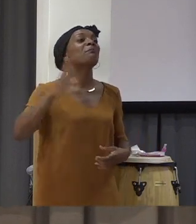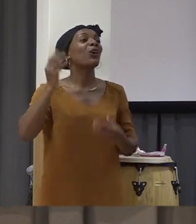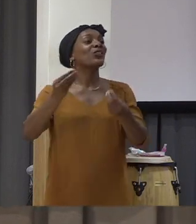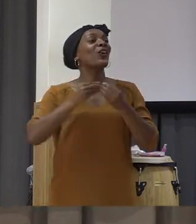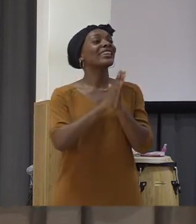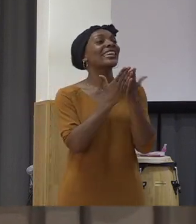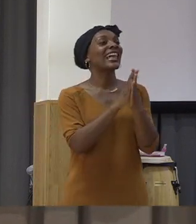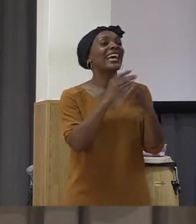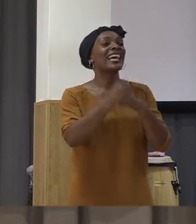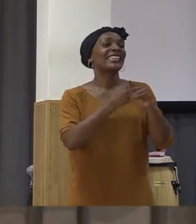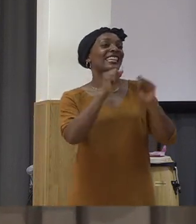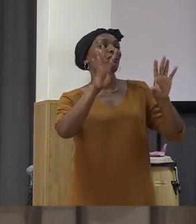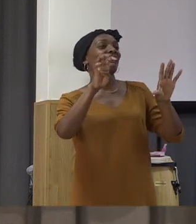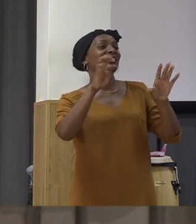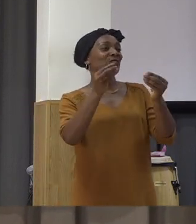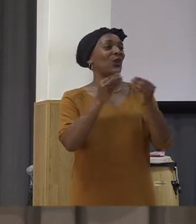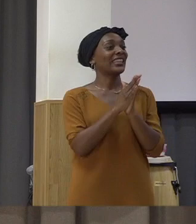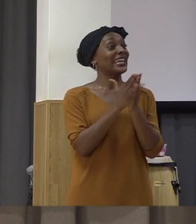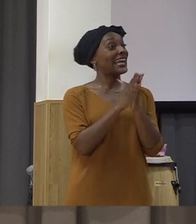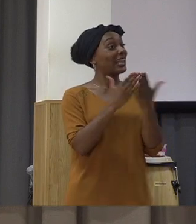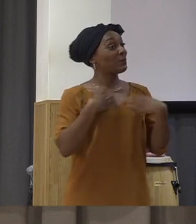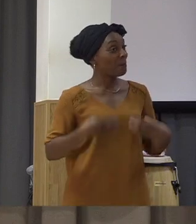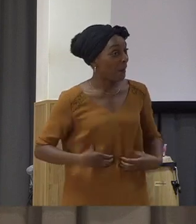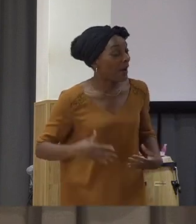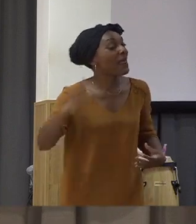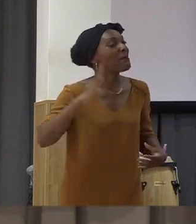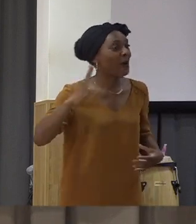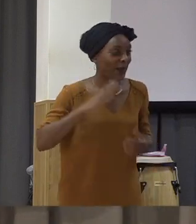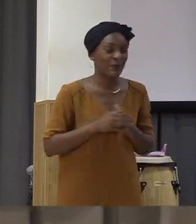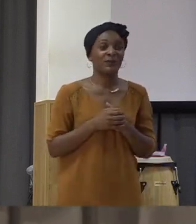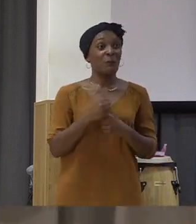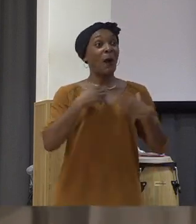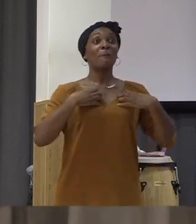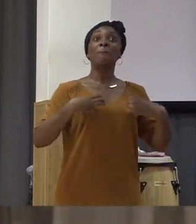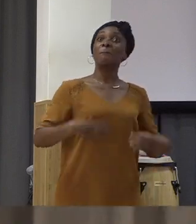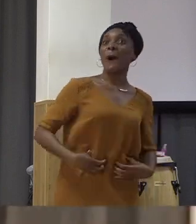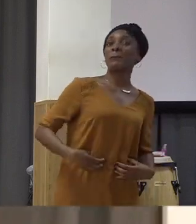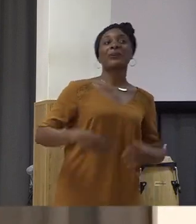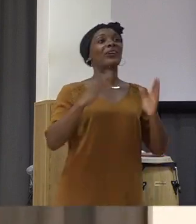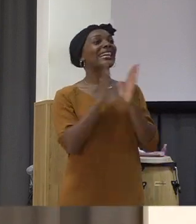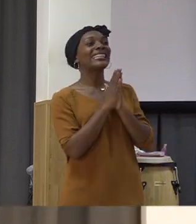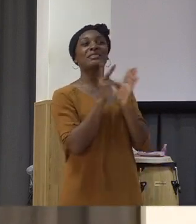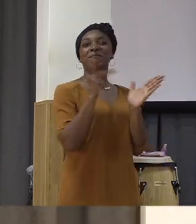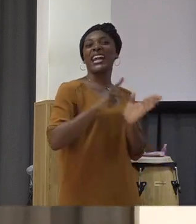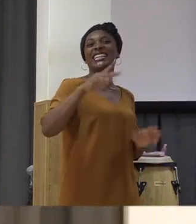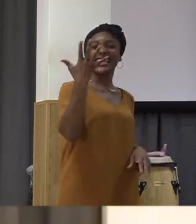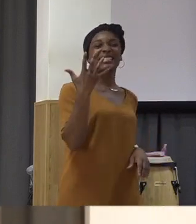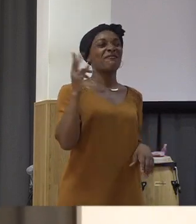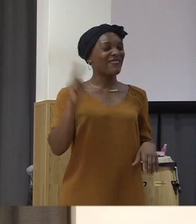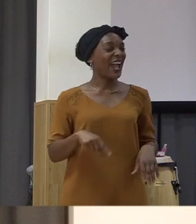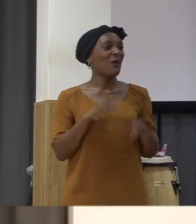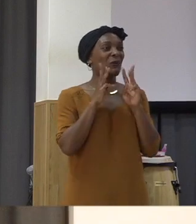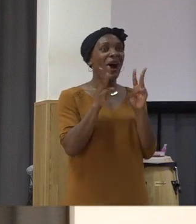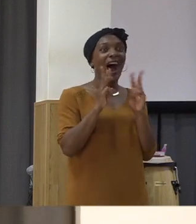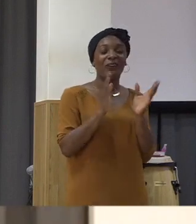années 90, on m'a donné une carte de membre. J'étais membre de l'église de Fondari. Waouh,